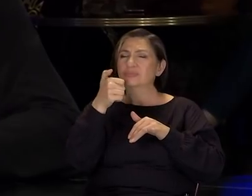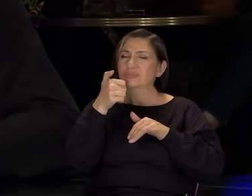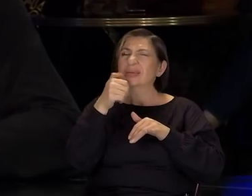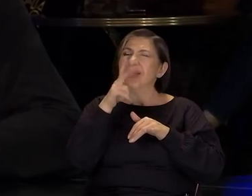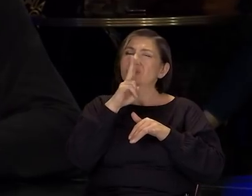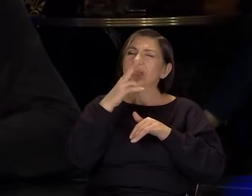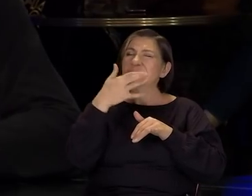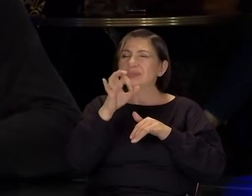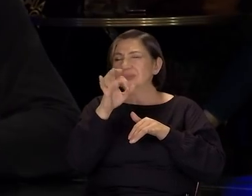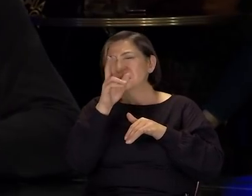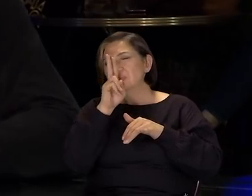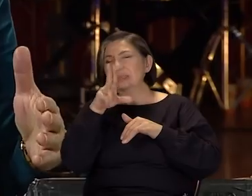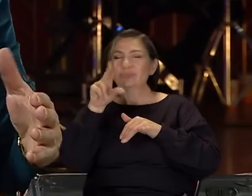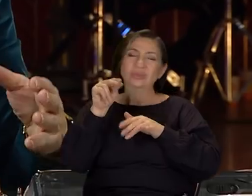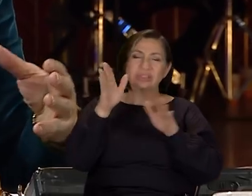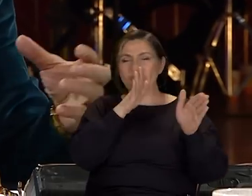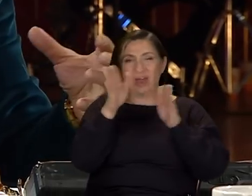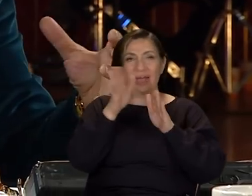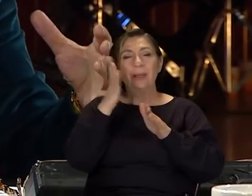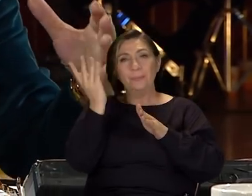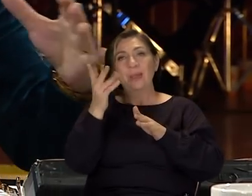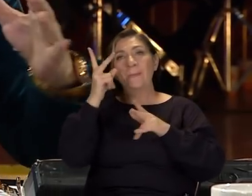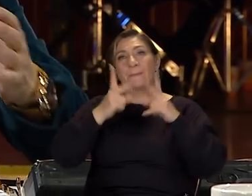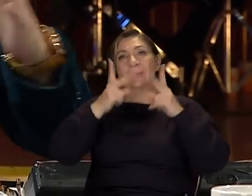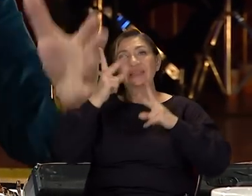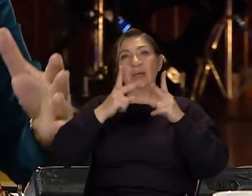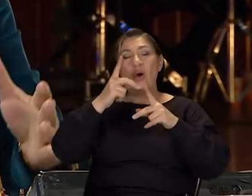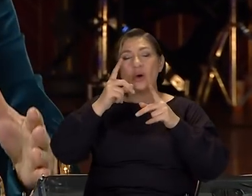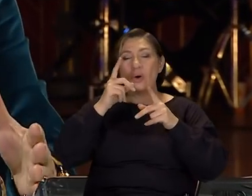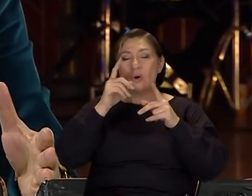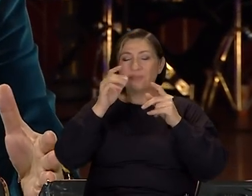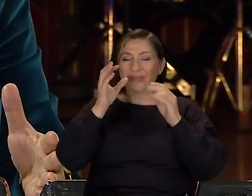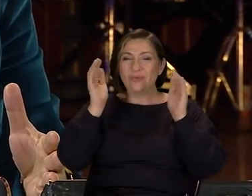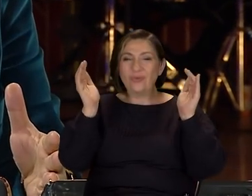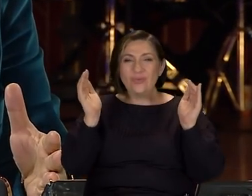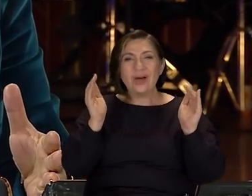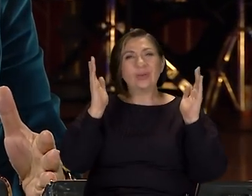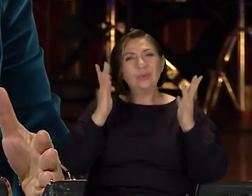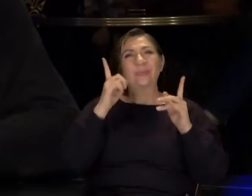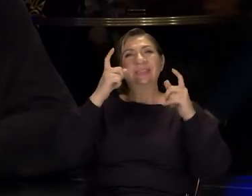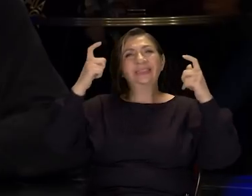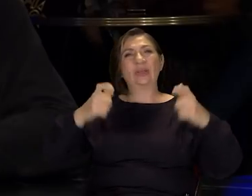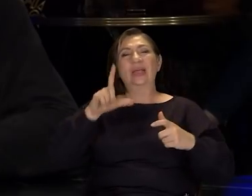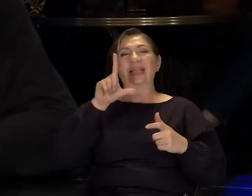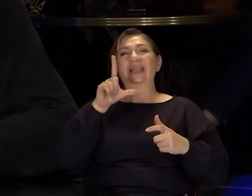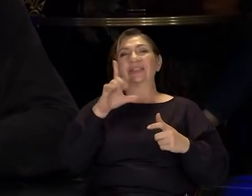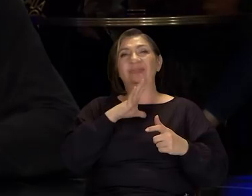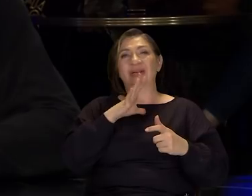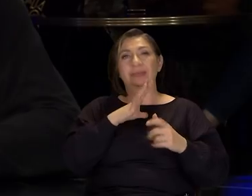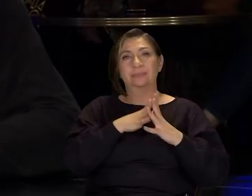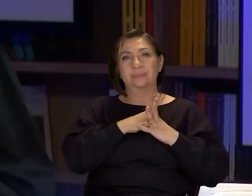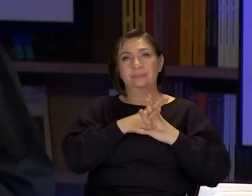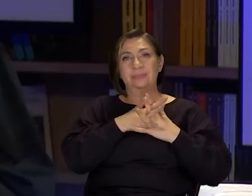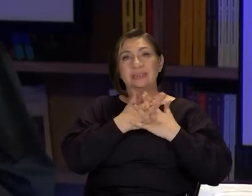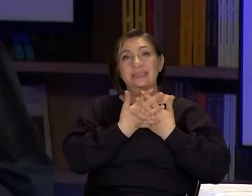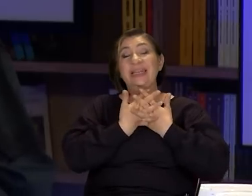260-270 civarı. Güzel. Yani bazen bir orta boy salonlara da ihtiyaç duyuyoruz. Çok oluyor tabii. Bence reaksiyon daha